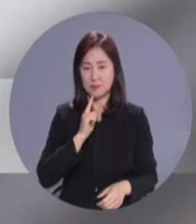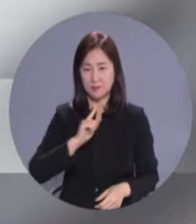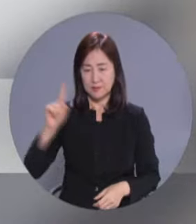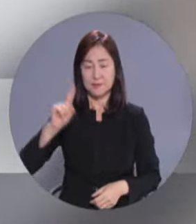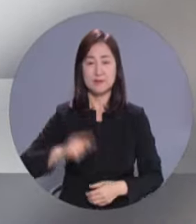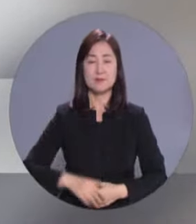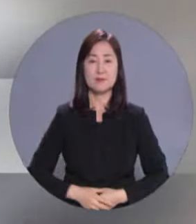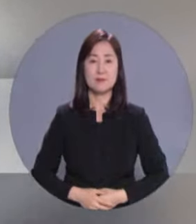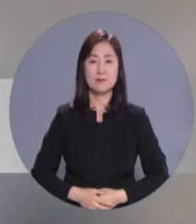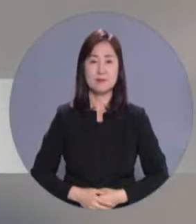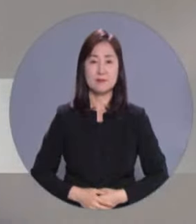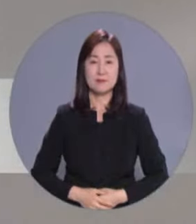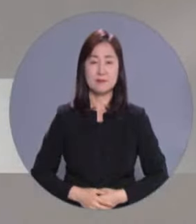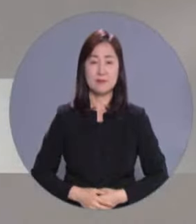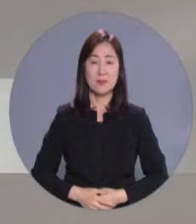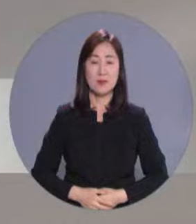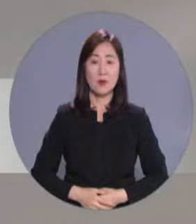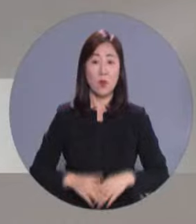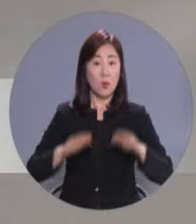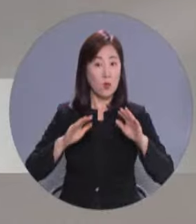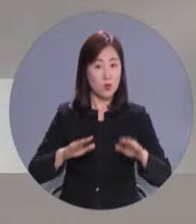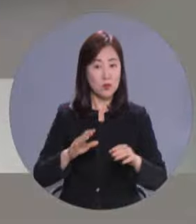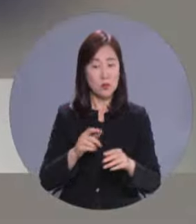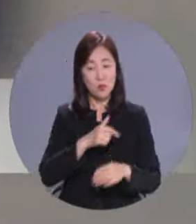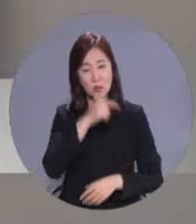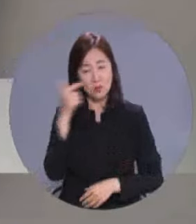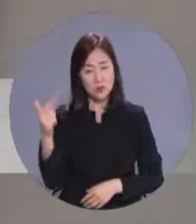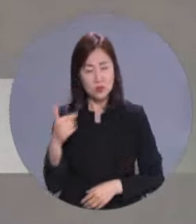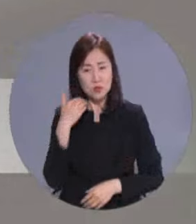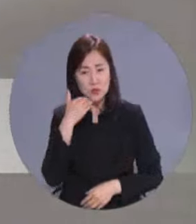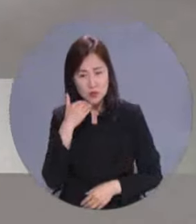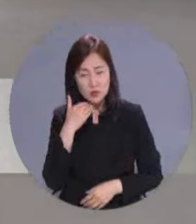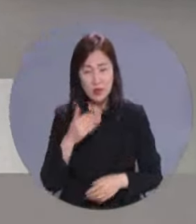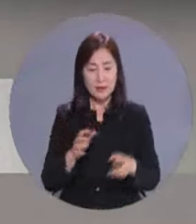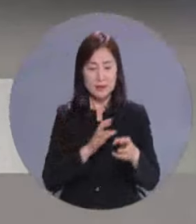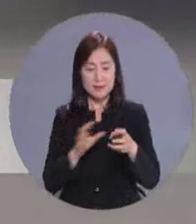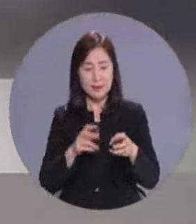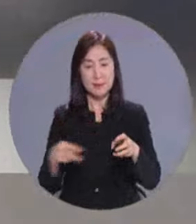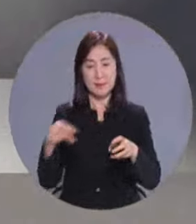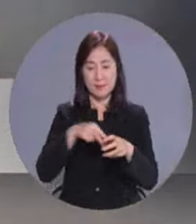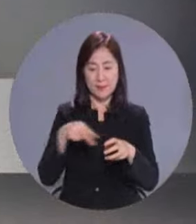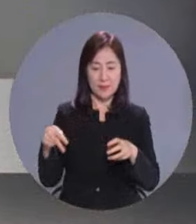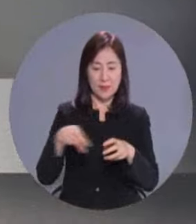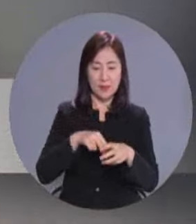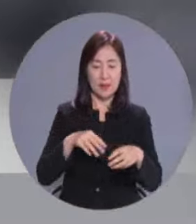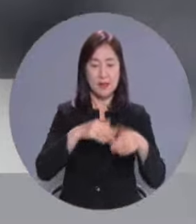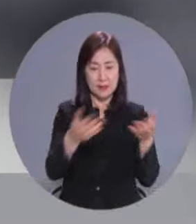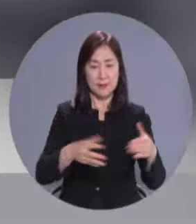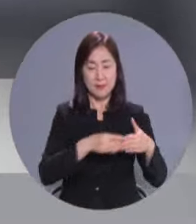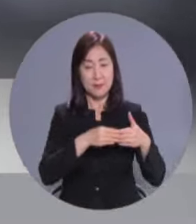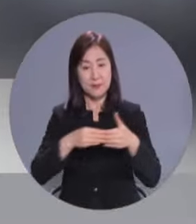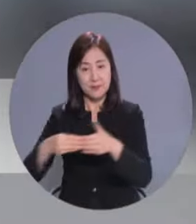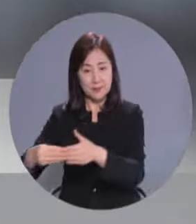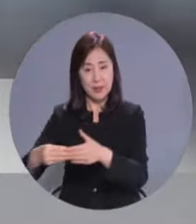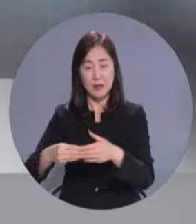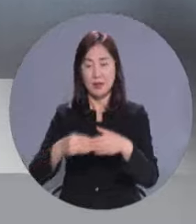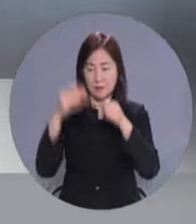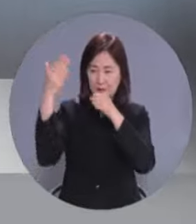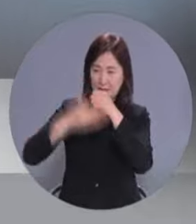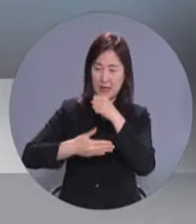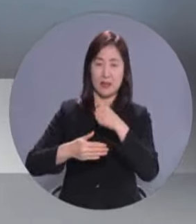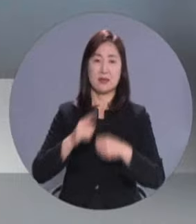제기했습니다 권오봉 후보 캠프는 오늘 오후 누군가 승합차를 이용해 노인들을 단체로 투표장으로 인솔한